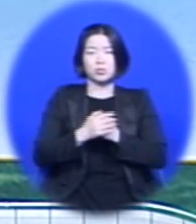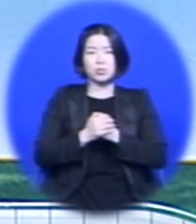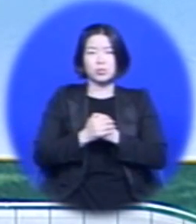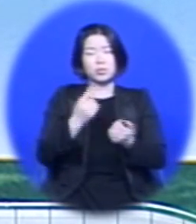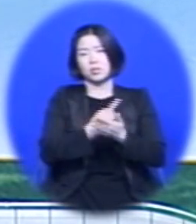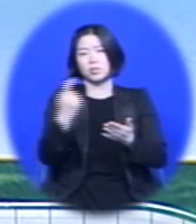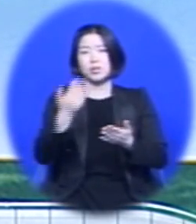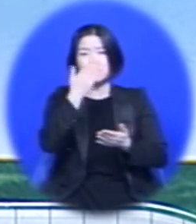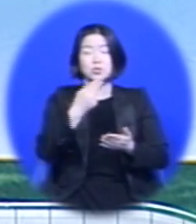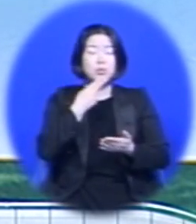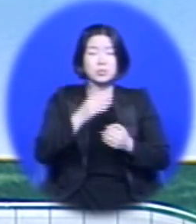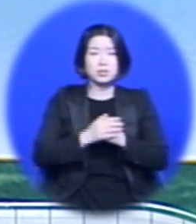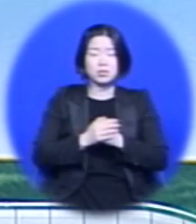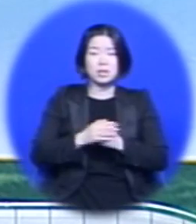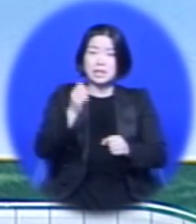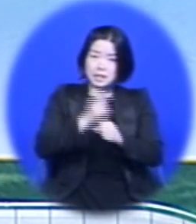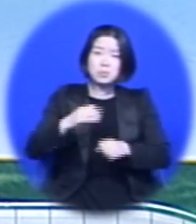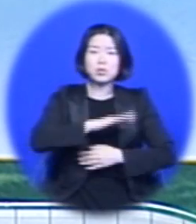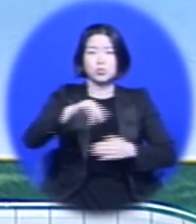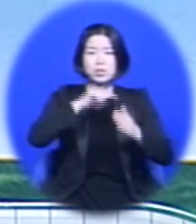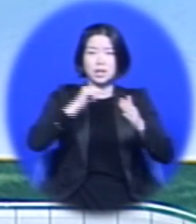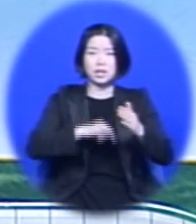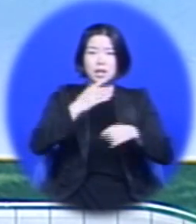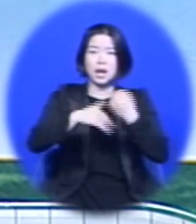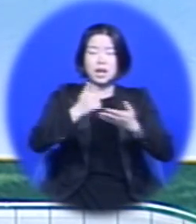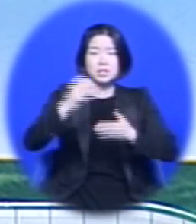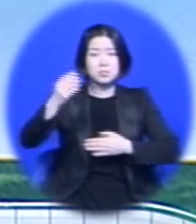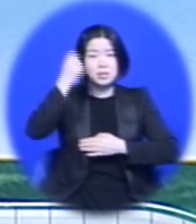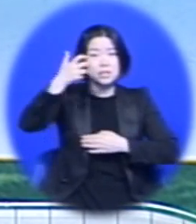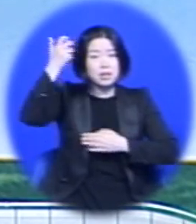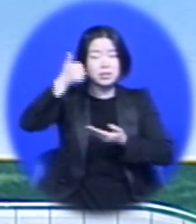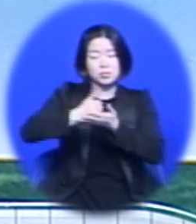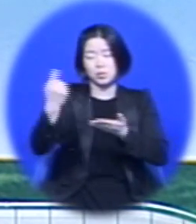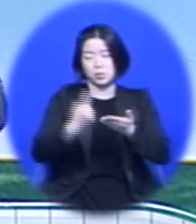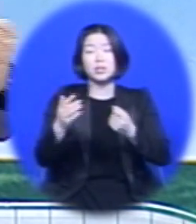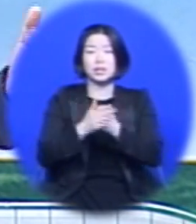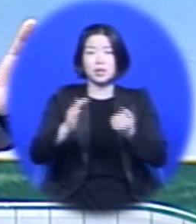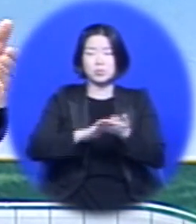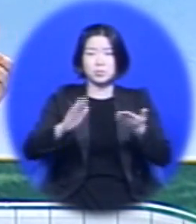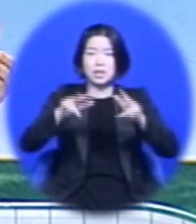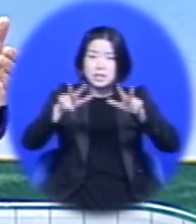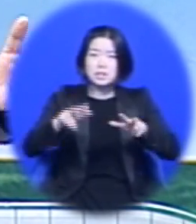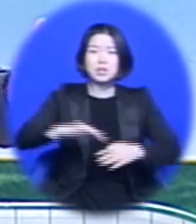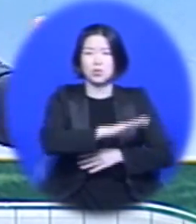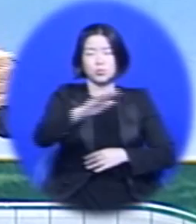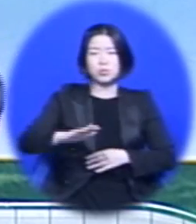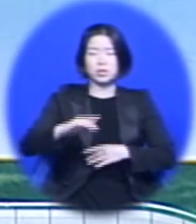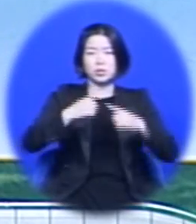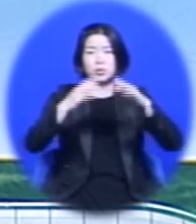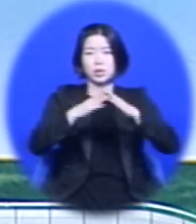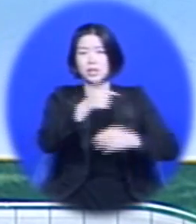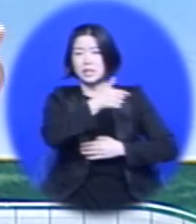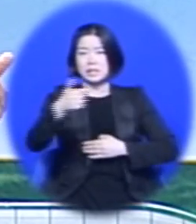떠날 수가 없어요. 이미 우리 안에 하나님의 성령이 오셨기 때문에. 지금 우리 교회는 큰